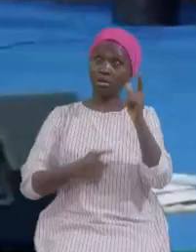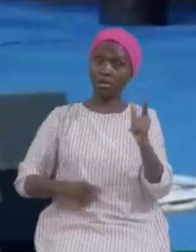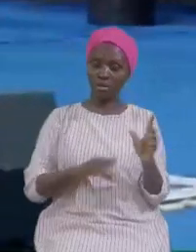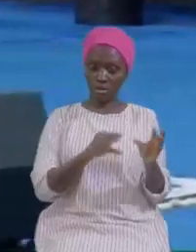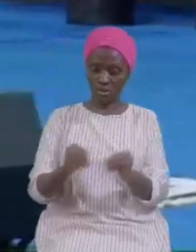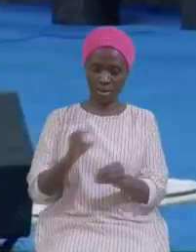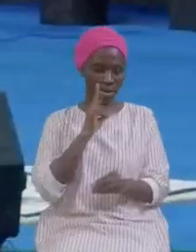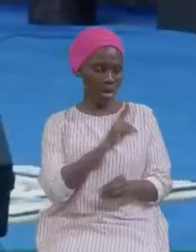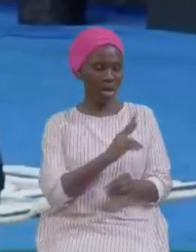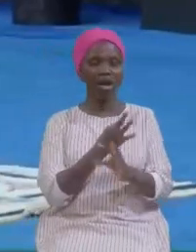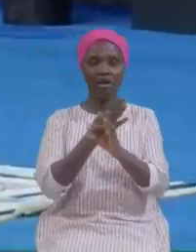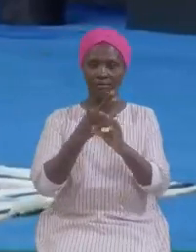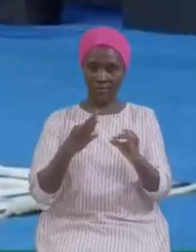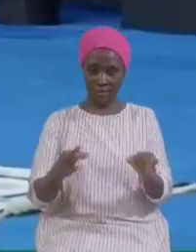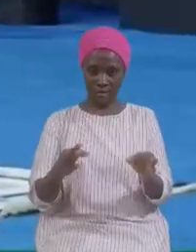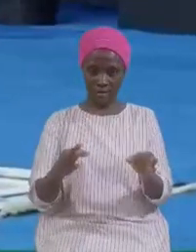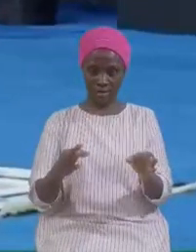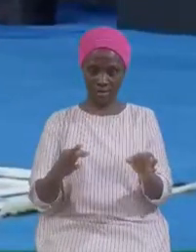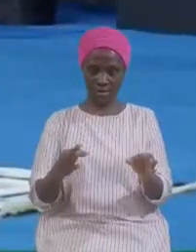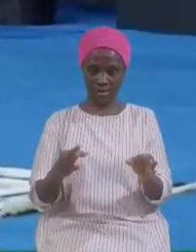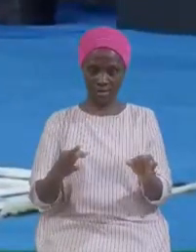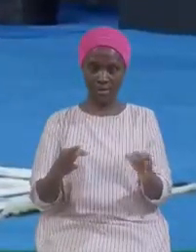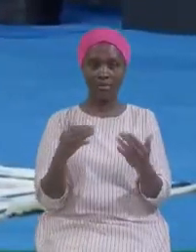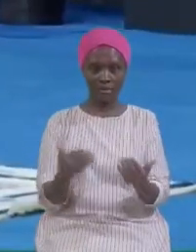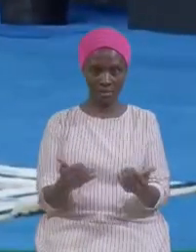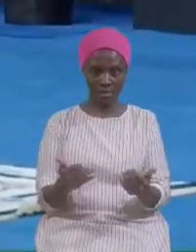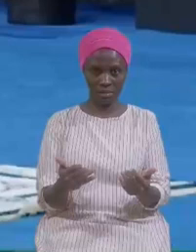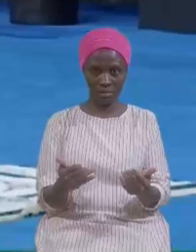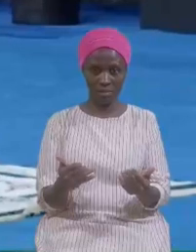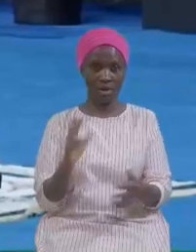Seigneur l'a affranchi. Maintenant,